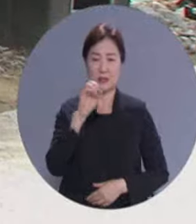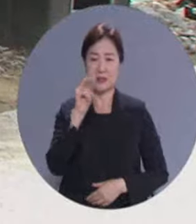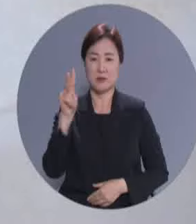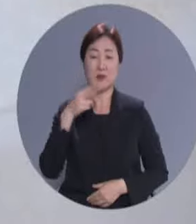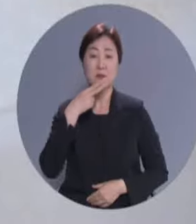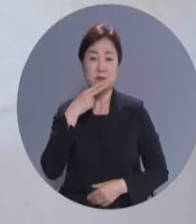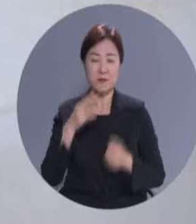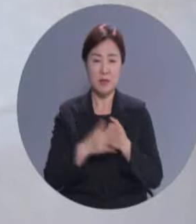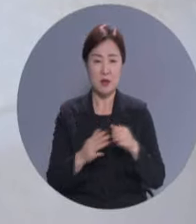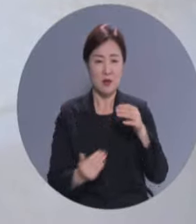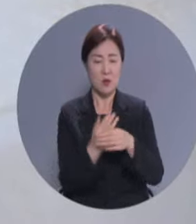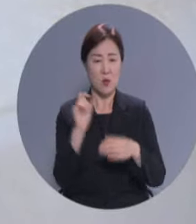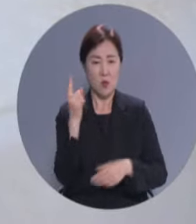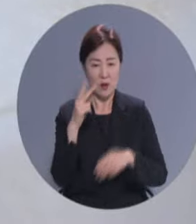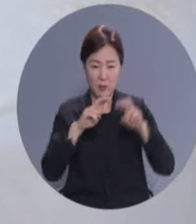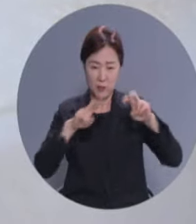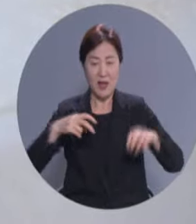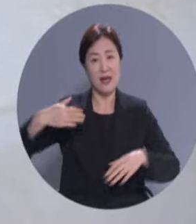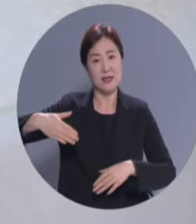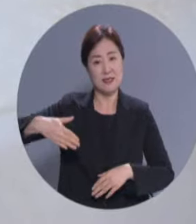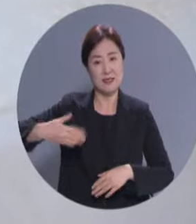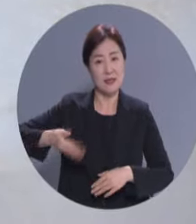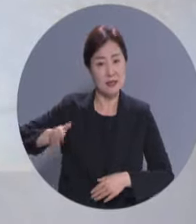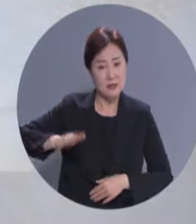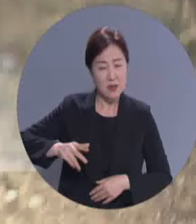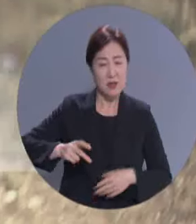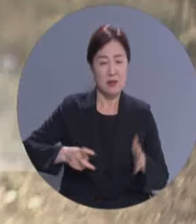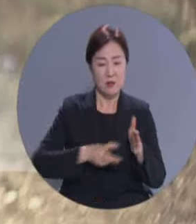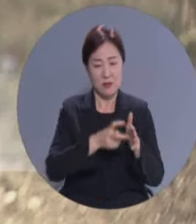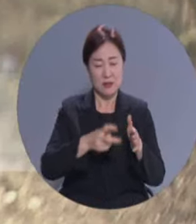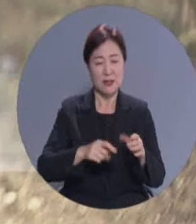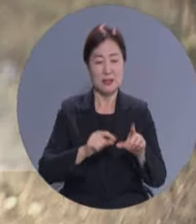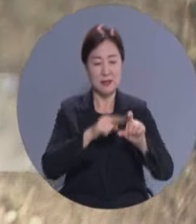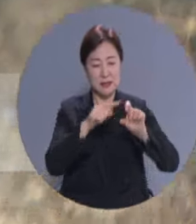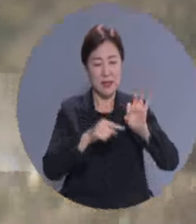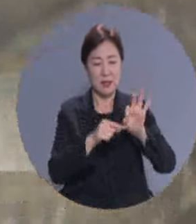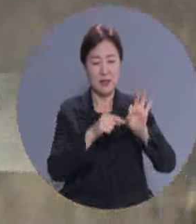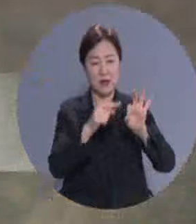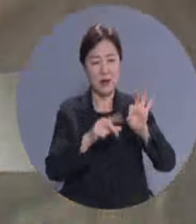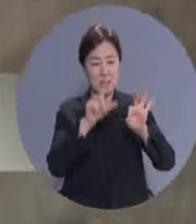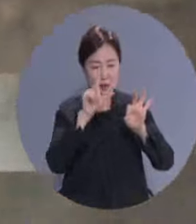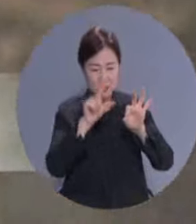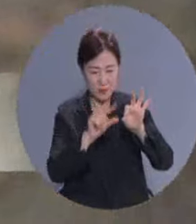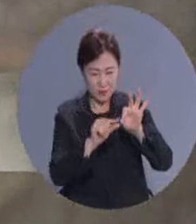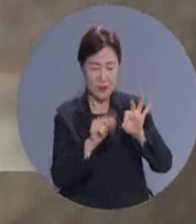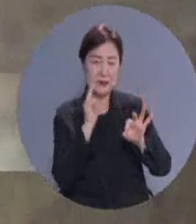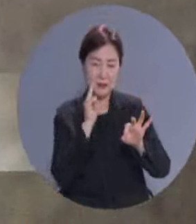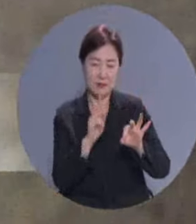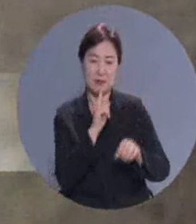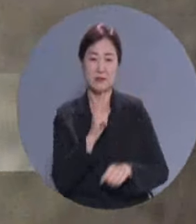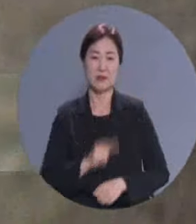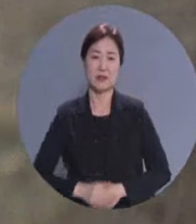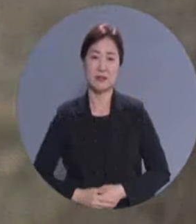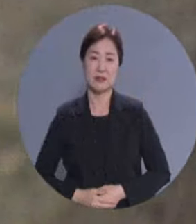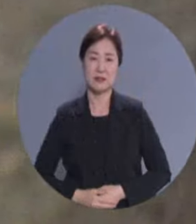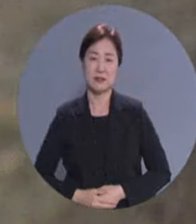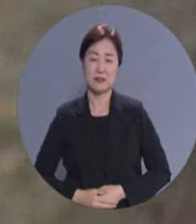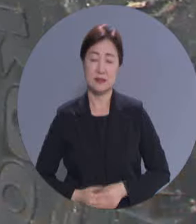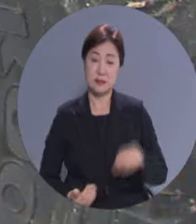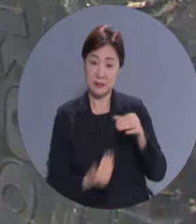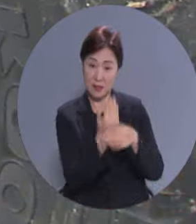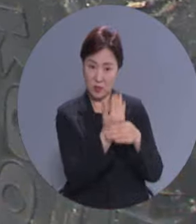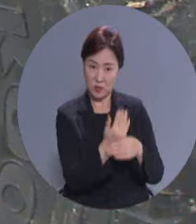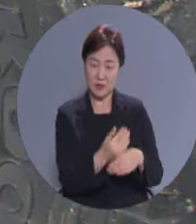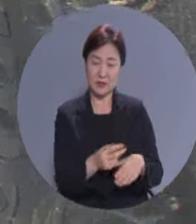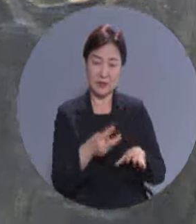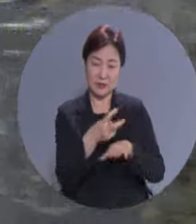사고 원인을 단정할 순 없지만 경찰은 화물차의 타이어가 심하게 달아있는 점에 주목하고 있습니다. 사고가 난